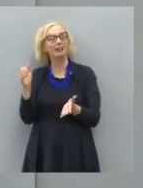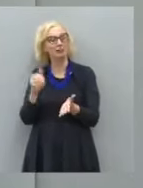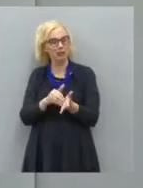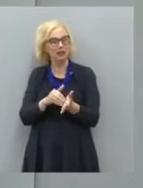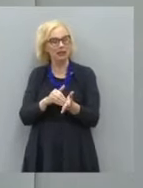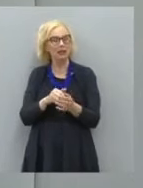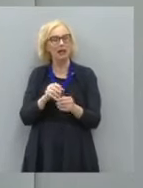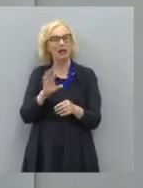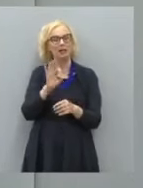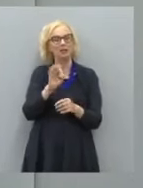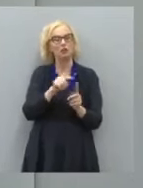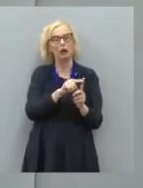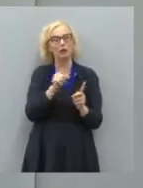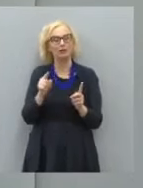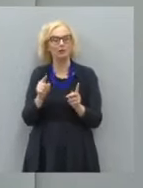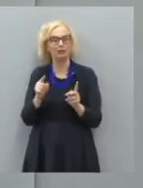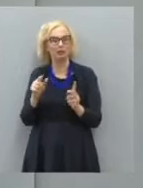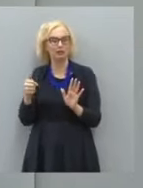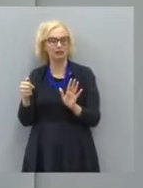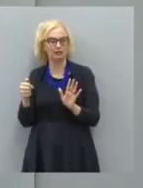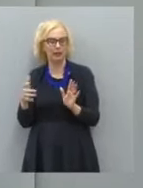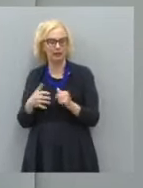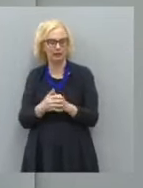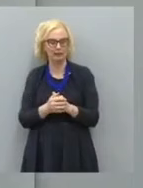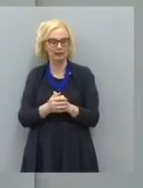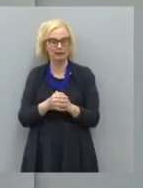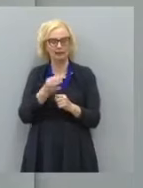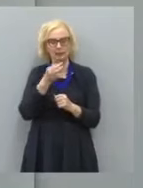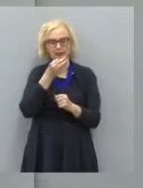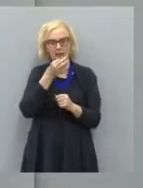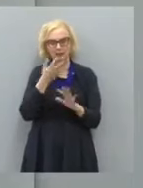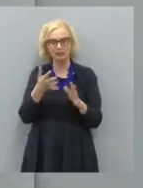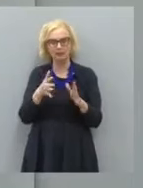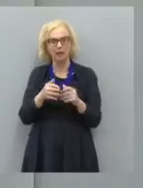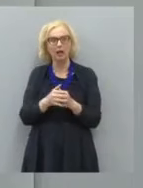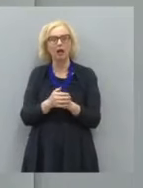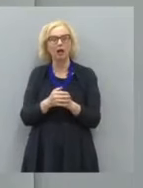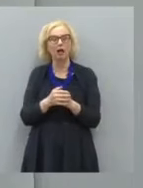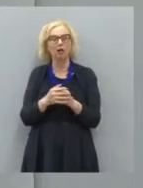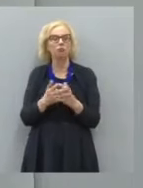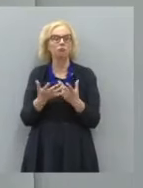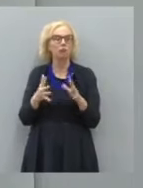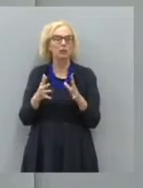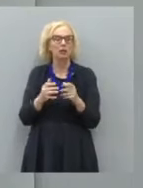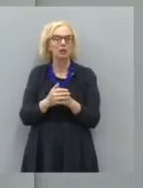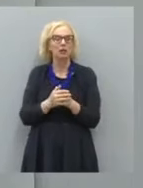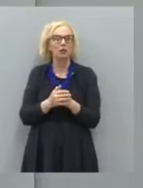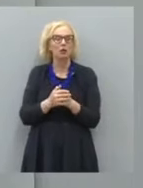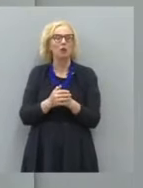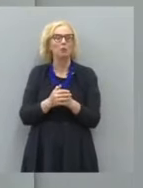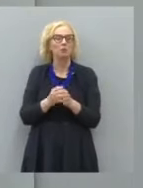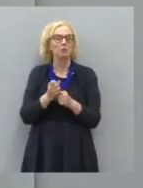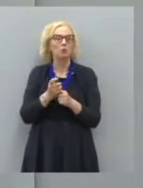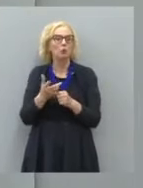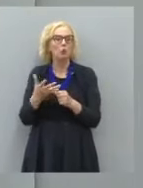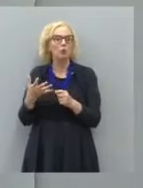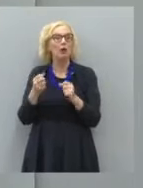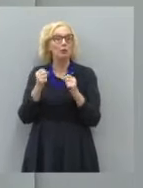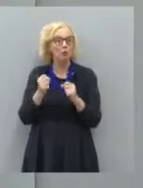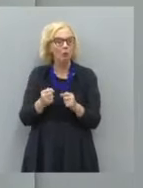tra i 50 in su quindi si parla di un dei numeri che potrebbero fare da